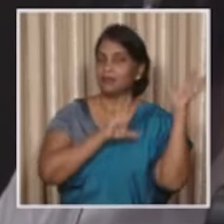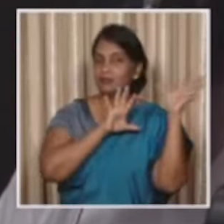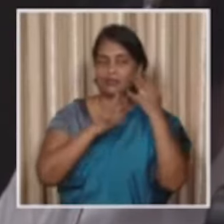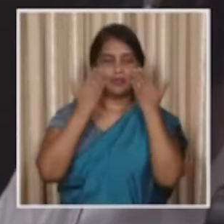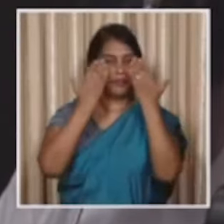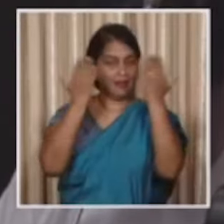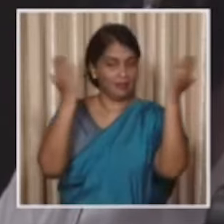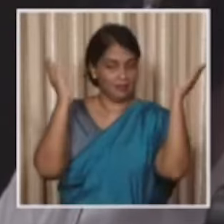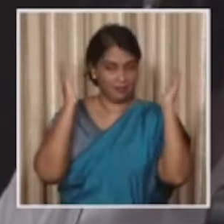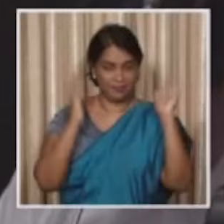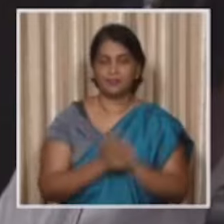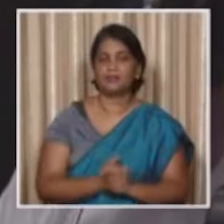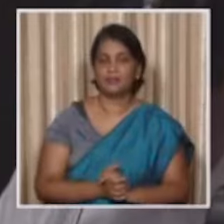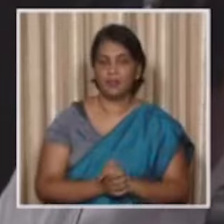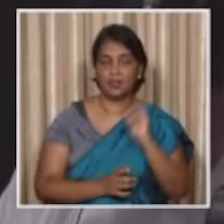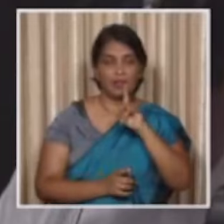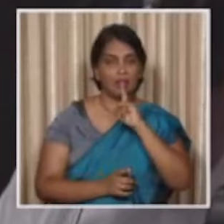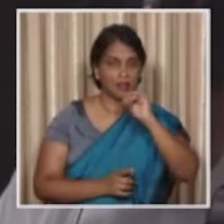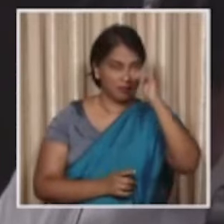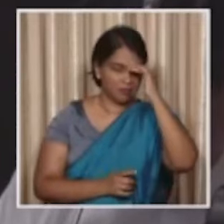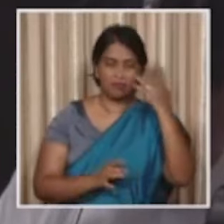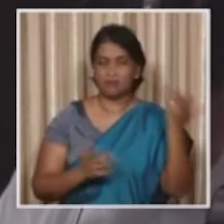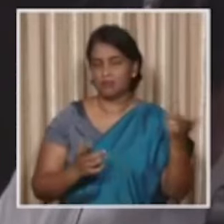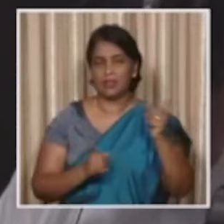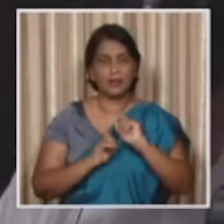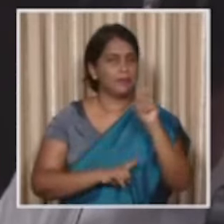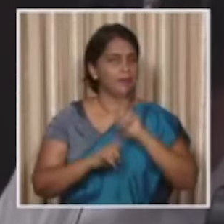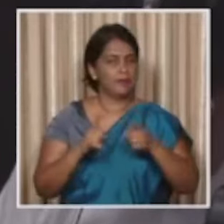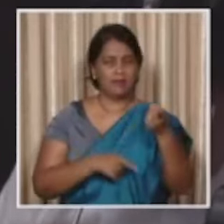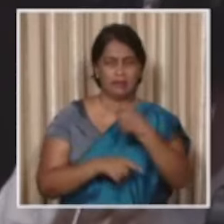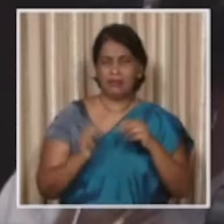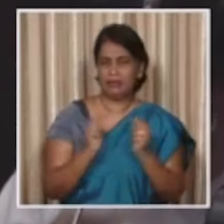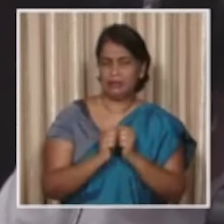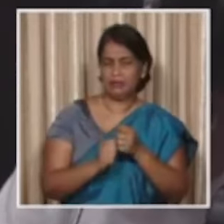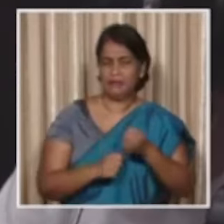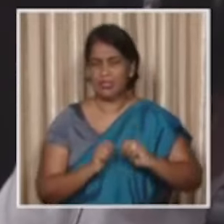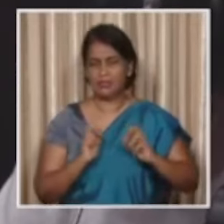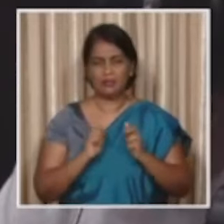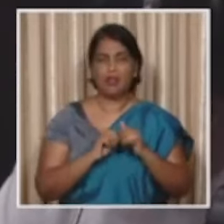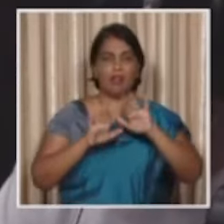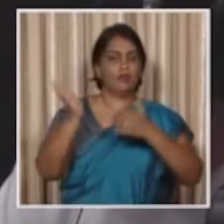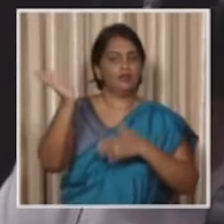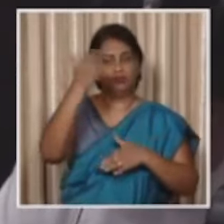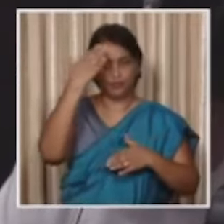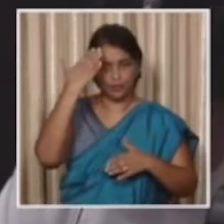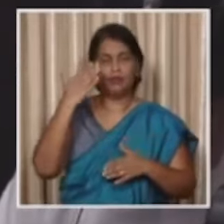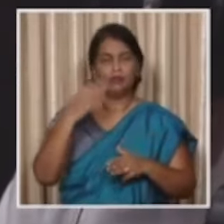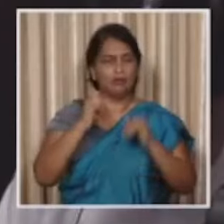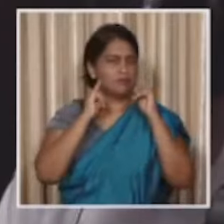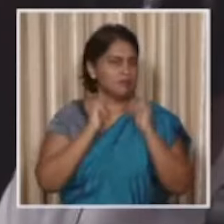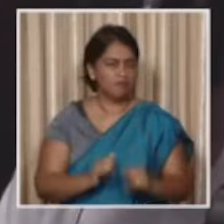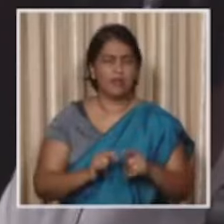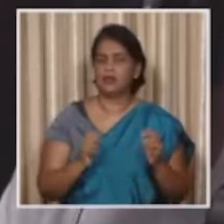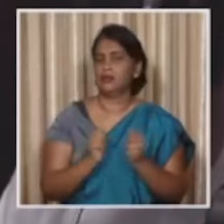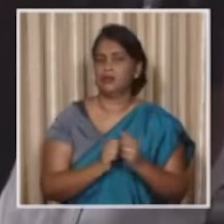ඉන්නවා. එතකොට කතානායකතුමාට සිද්ධ වෙනවා මේ පාර්ලිමේන්තුවේ හැසිරීම අනුව ඒ ළමයි ඉවත් කරන්න. මොකද ඒ තරම් අසම්මර